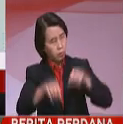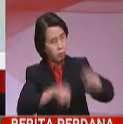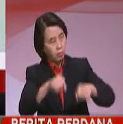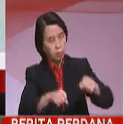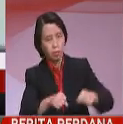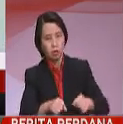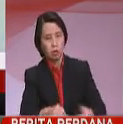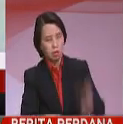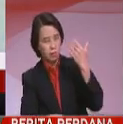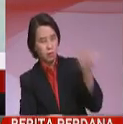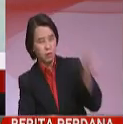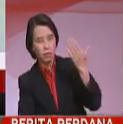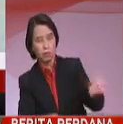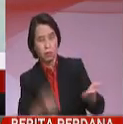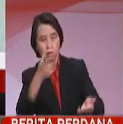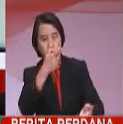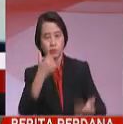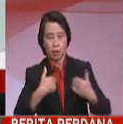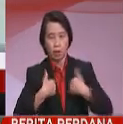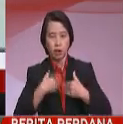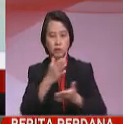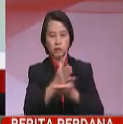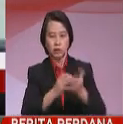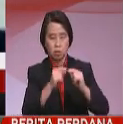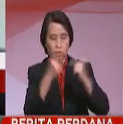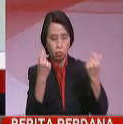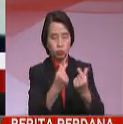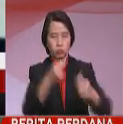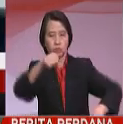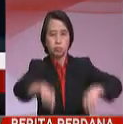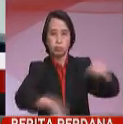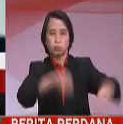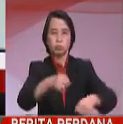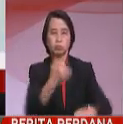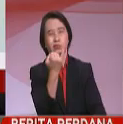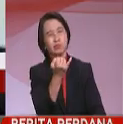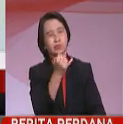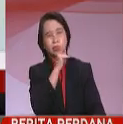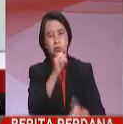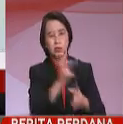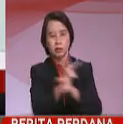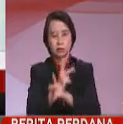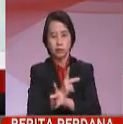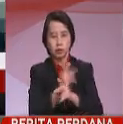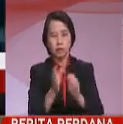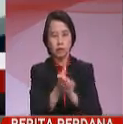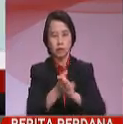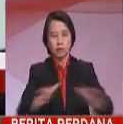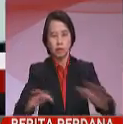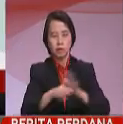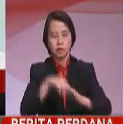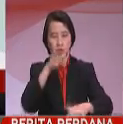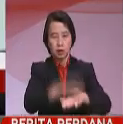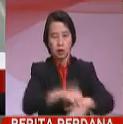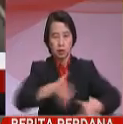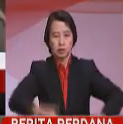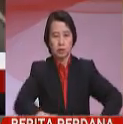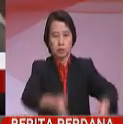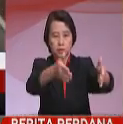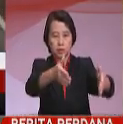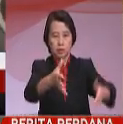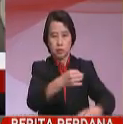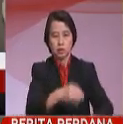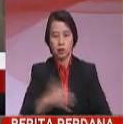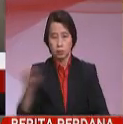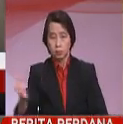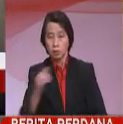sehingga mendapat kritikan susulan ada beberapa kumpulan penunggang yang tidak mengutamakan keselamatan ketika di jalan raya. Malah